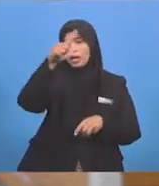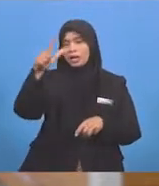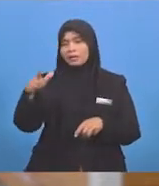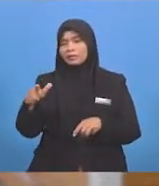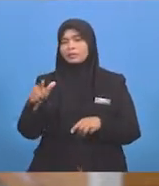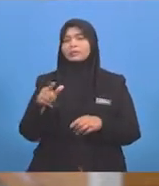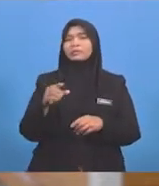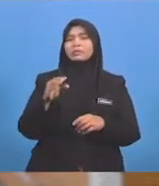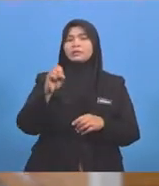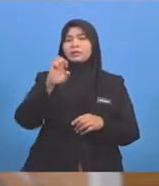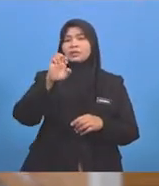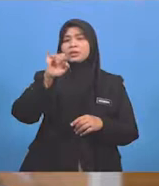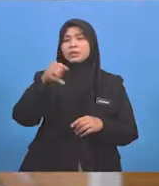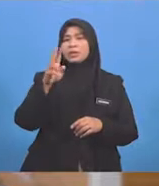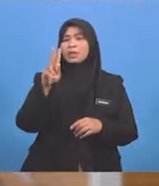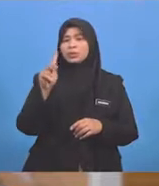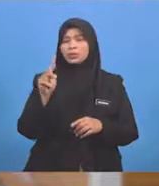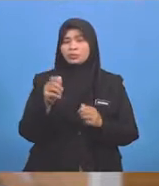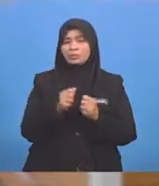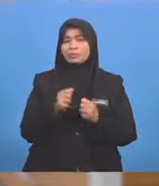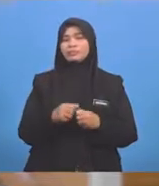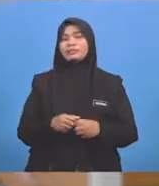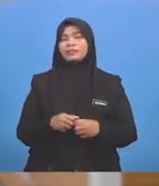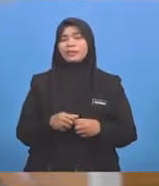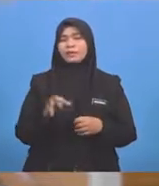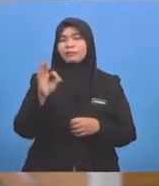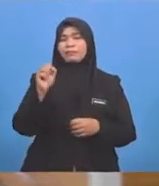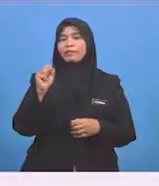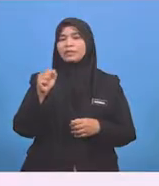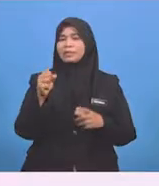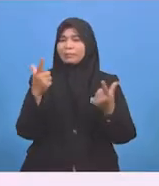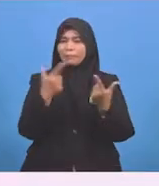cuma perubahan fasa yang berlaku adalah berlawanan.